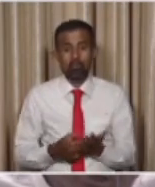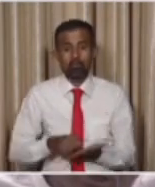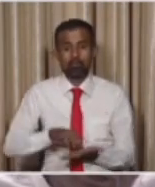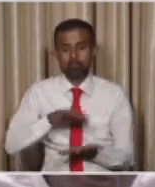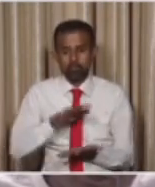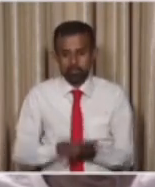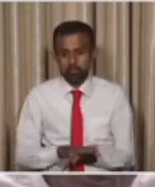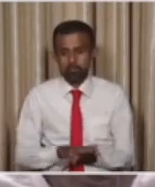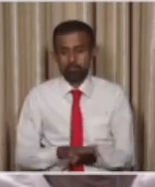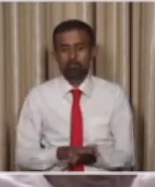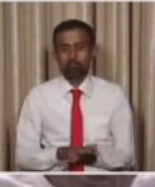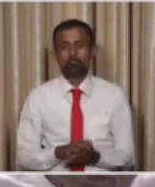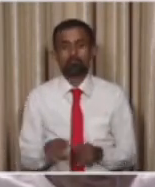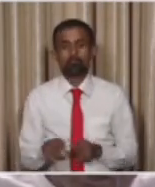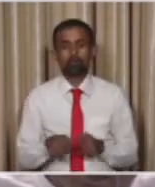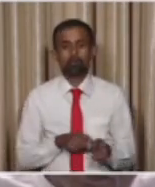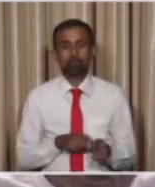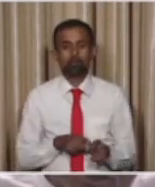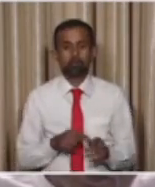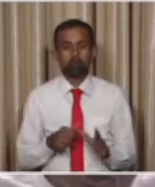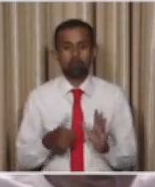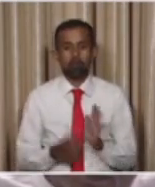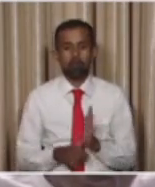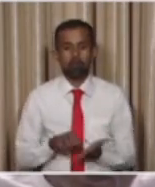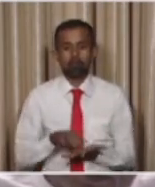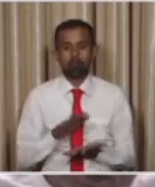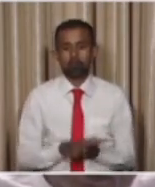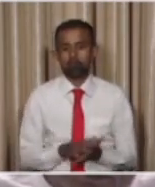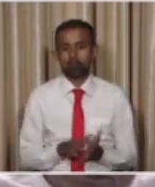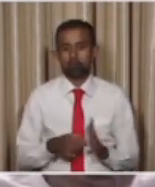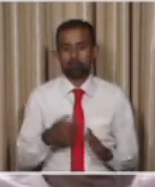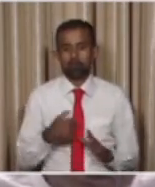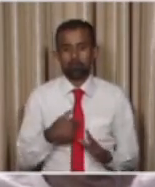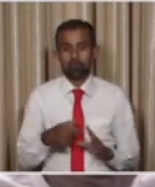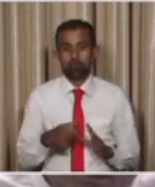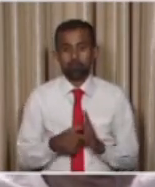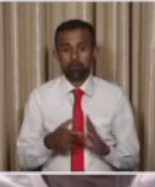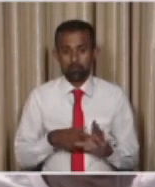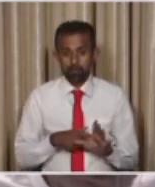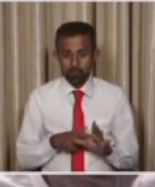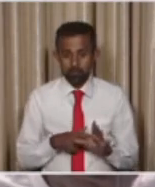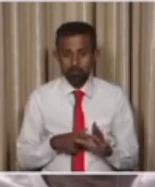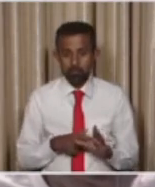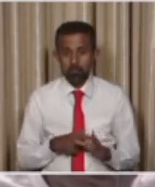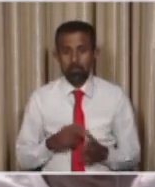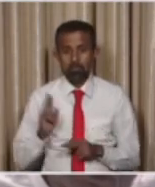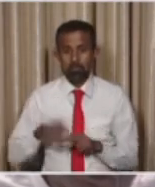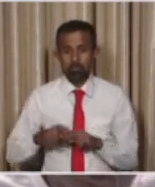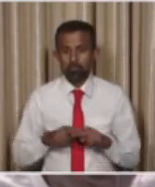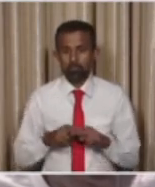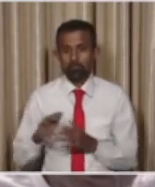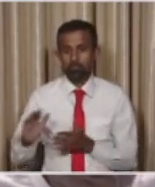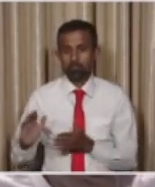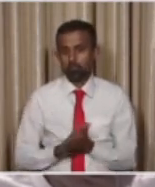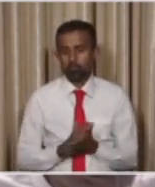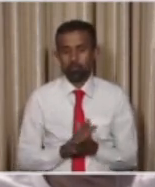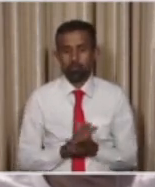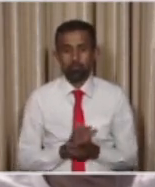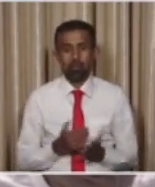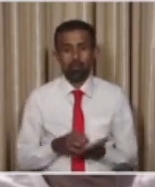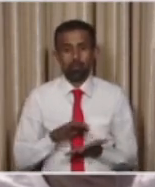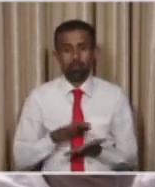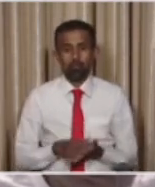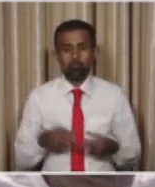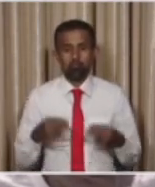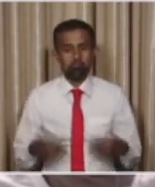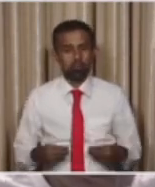ක්‍රියාත්මක වෙන වට්ටෝරුව බාඩපත් කරන්න තමයි මේ පනත් සම්මත කරගන්න හදන්නේ. Tamange තියෙන සිග්නල් කණු ටිකක් පාවිච්චි කරලා. ඔතන මේක අනිවාර්යෙන් පරාජය